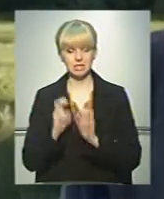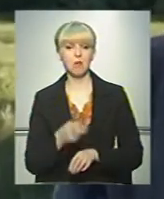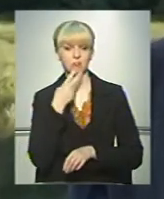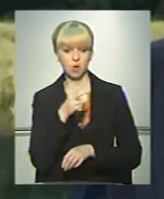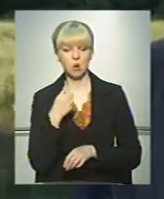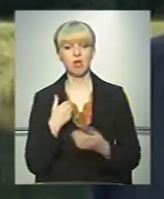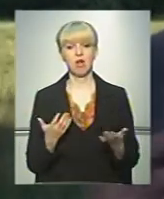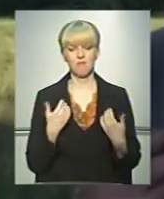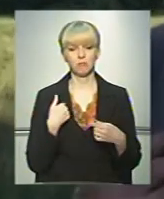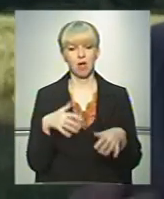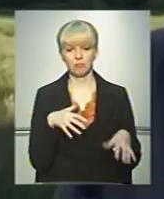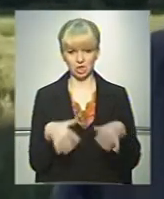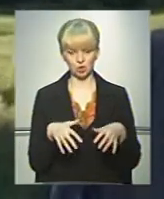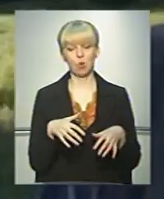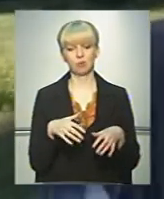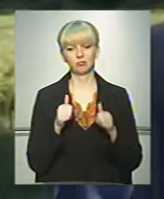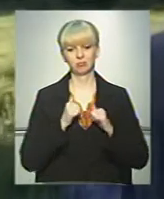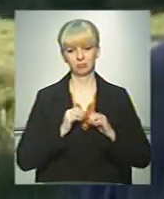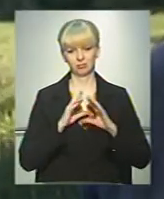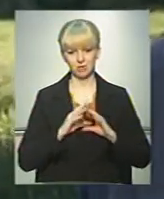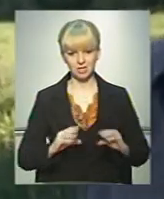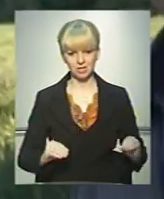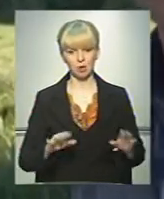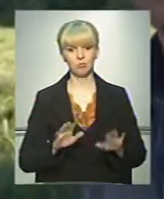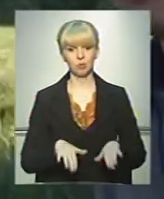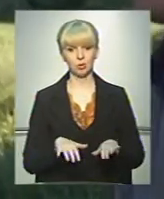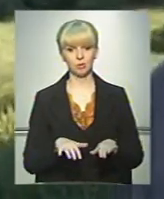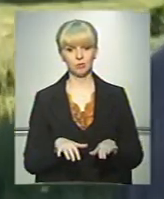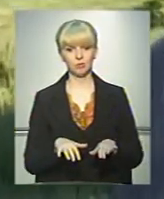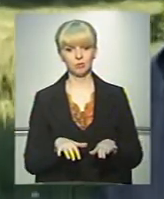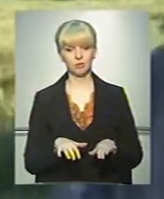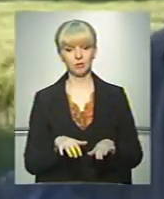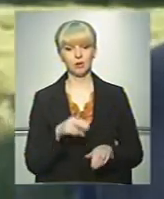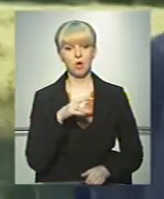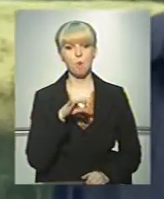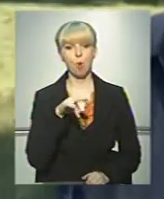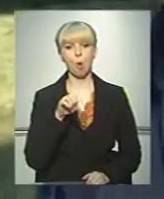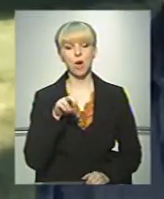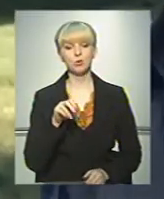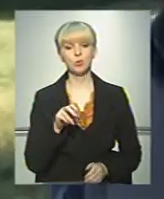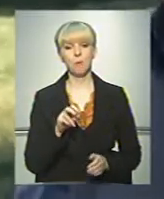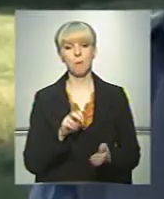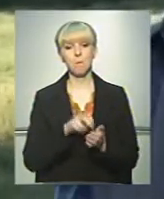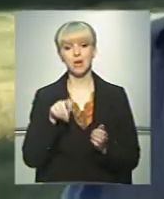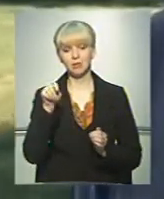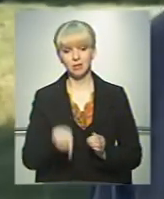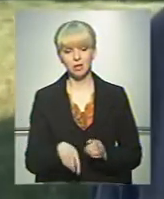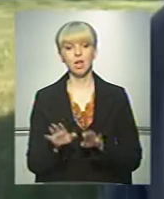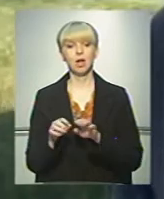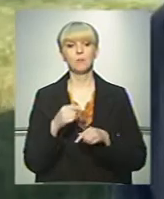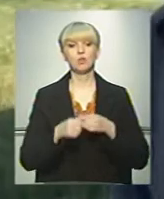я віддихнув, мене трясло, я відійшов. Тоді цей не бунарюк попадюк, стрикає він, після того